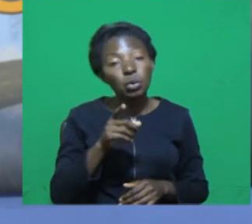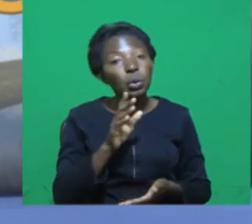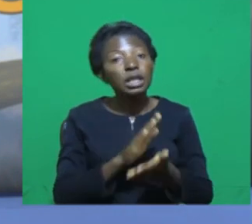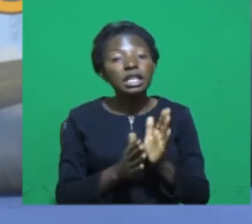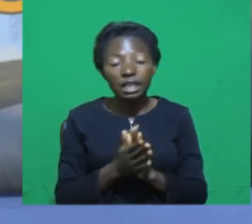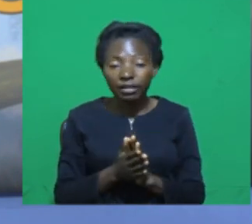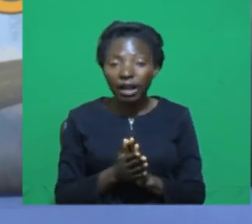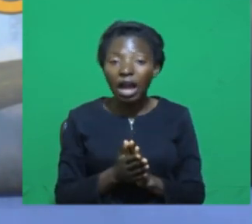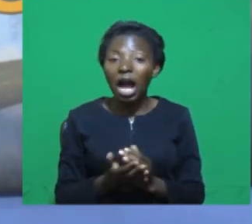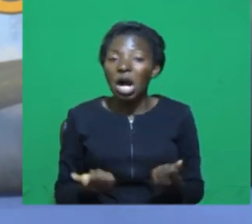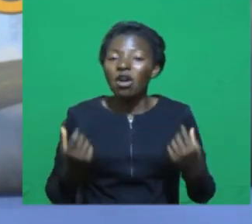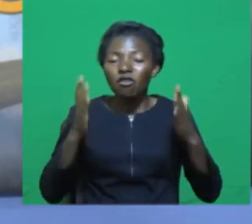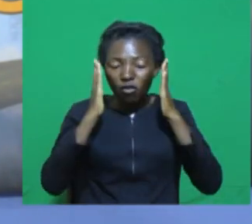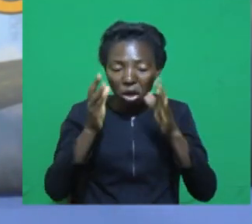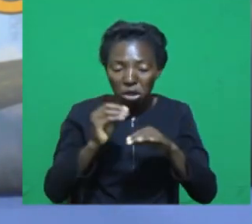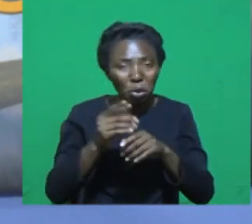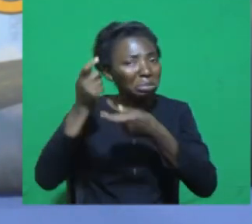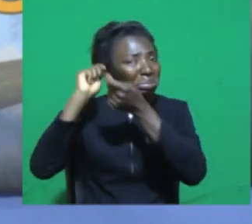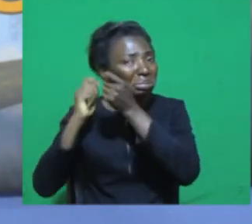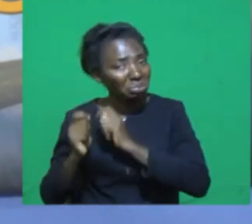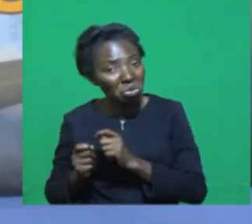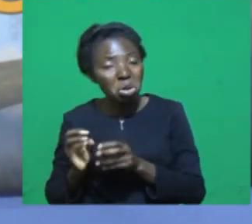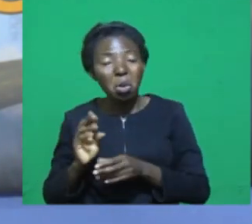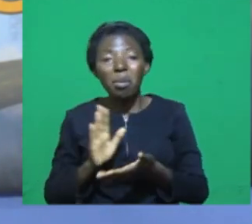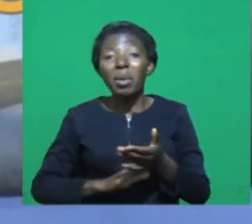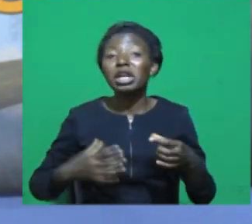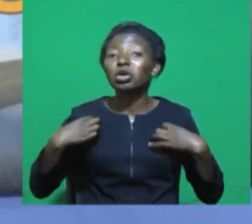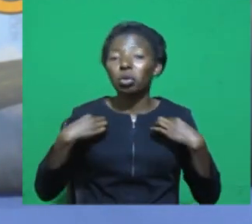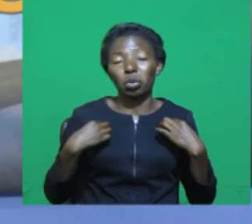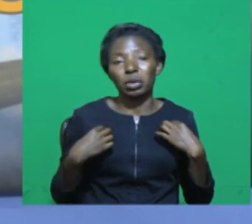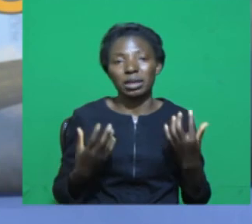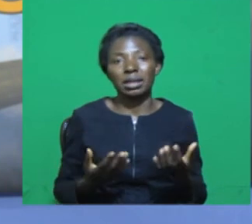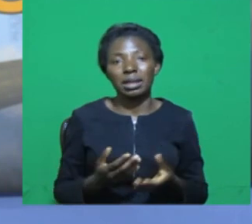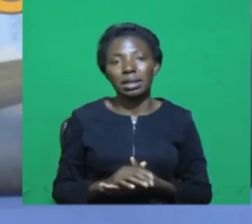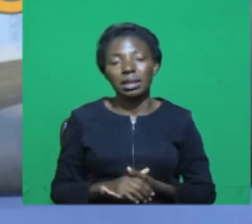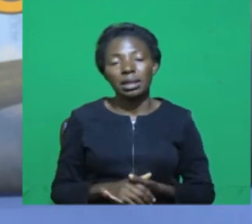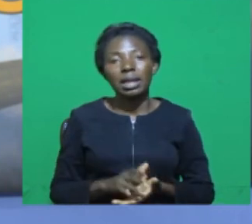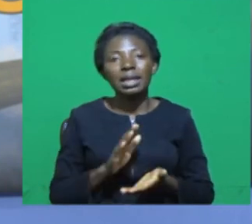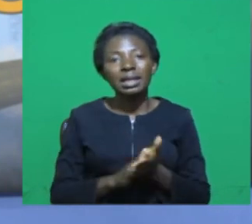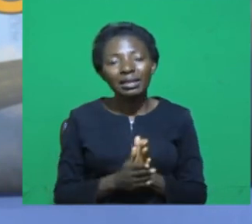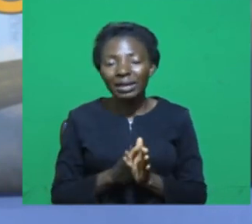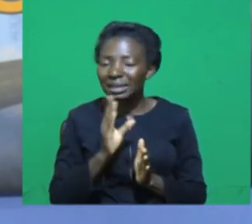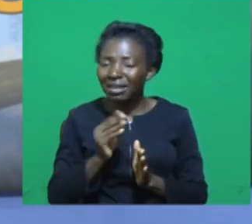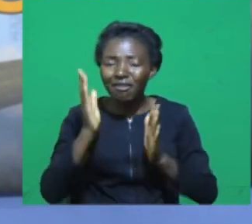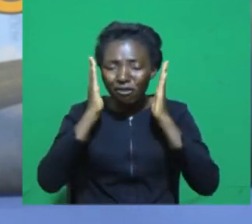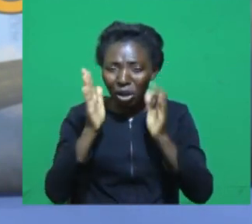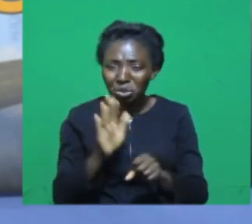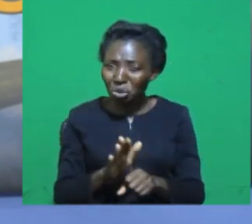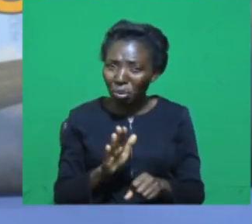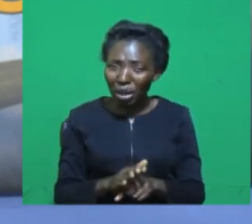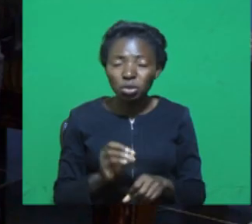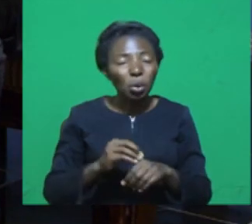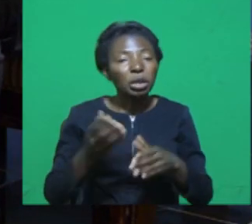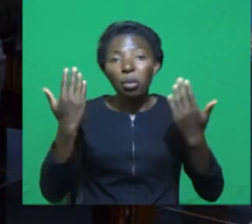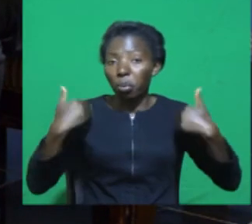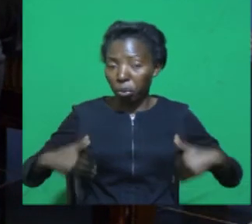kuva kwekunze kwekuruka bvudzi, kureva kuti ndofunga vari kukumbirwa kuti vasaconcentrate nezviri external